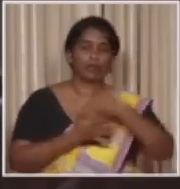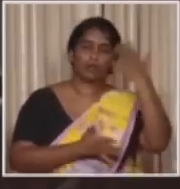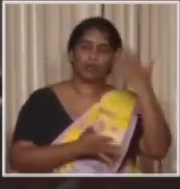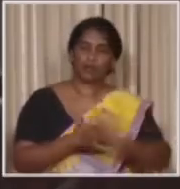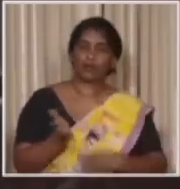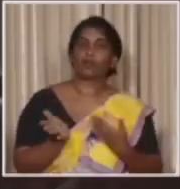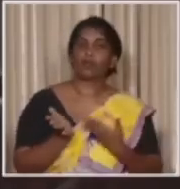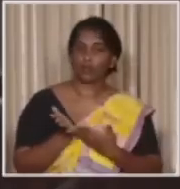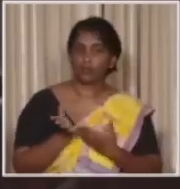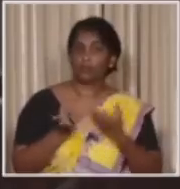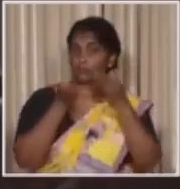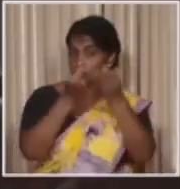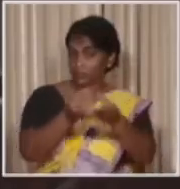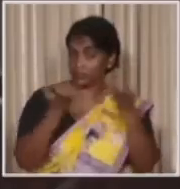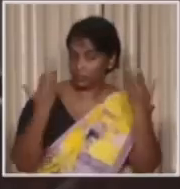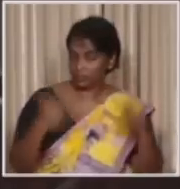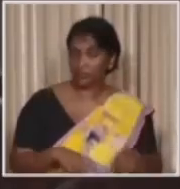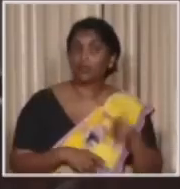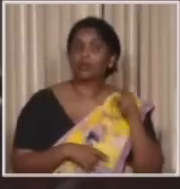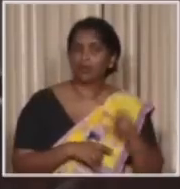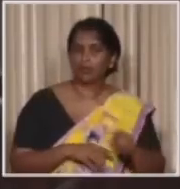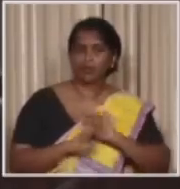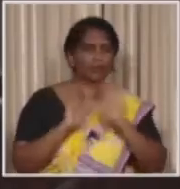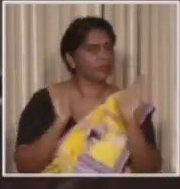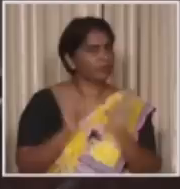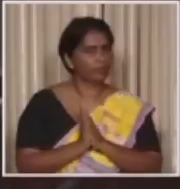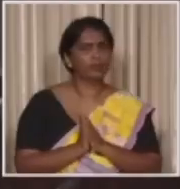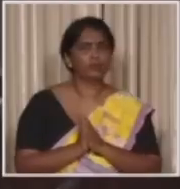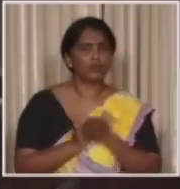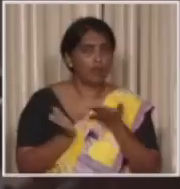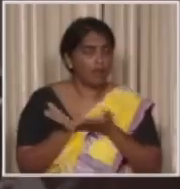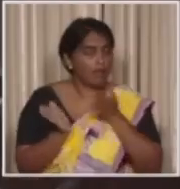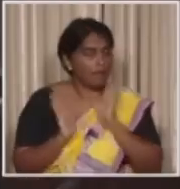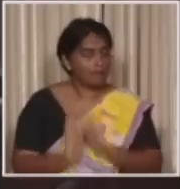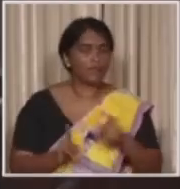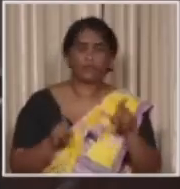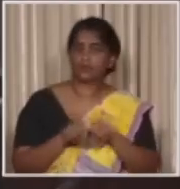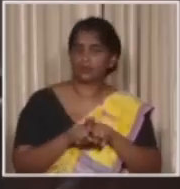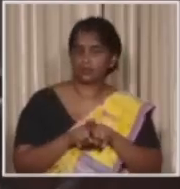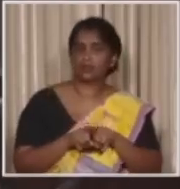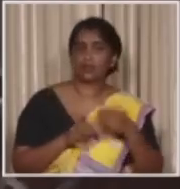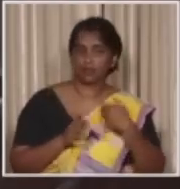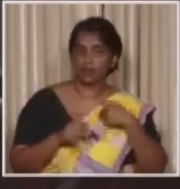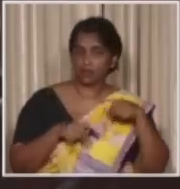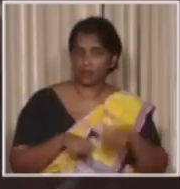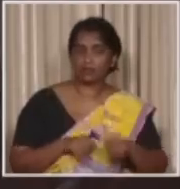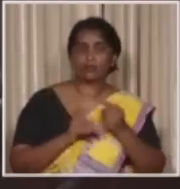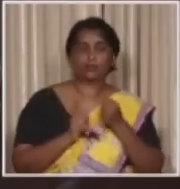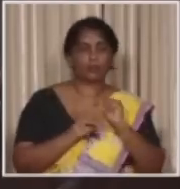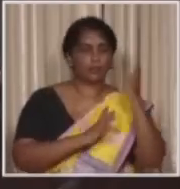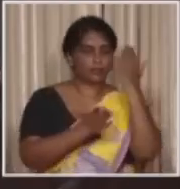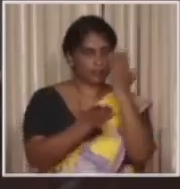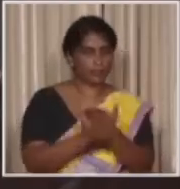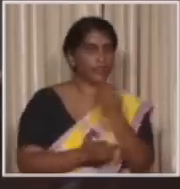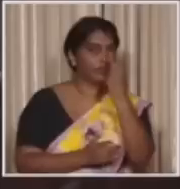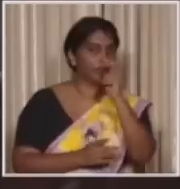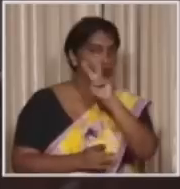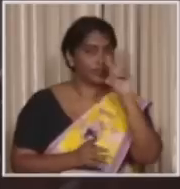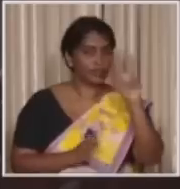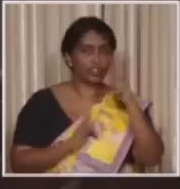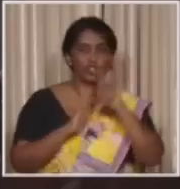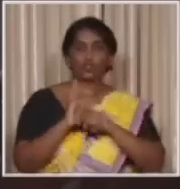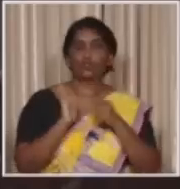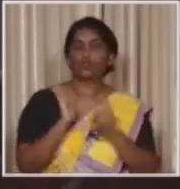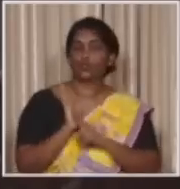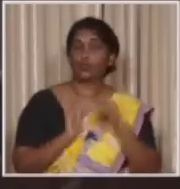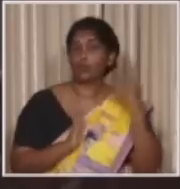වාර්තාවක් අපි මේ වෙනකොට ඉදිරිපත් කරලා තියෙනවා. මේවා එකක්වත් මේක තියෙද්දි ඒ විතරක් නෙමෙයි මම මේ වෙලාවේ සභාගත කරනවා 2022 ජූලි